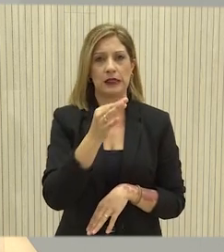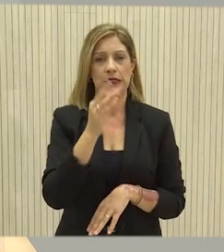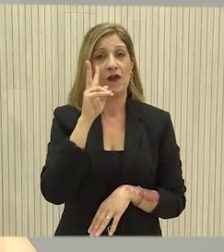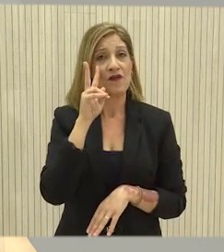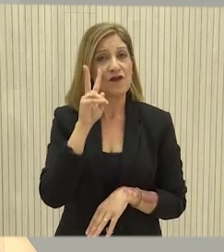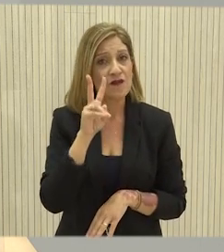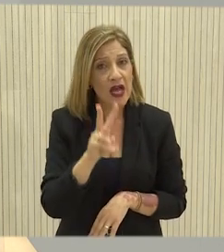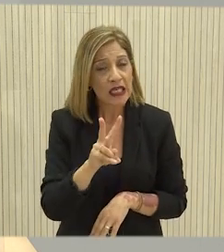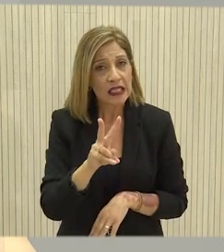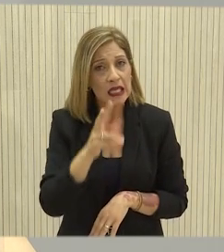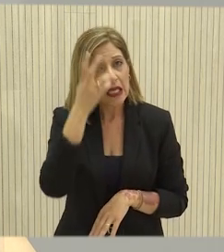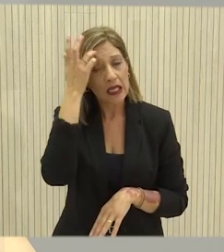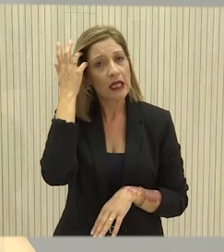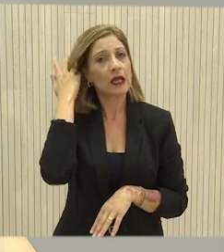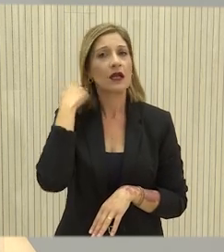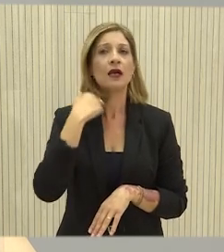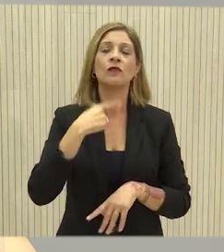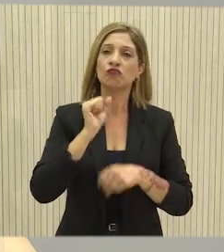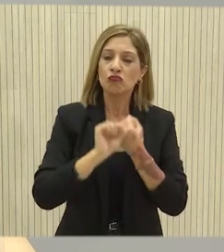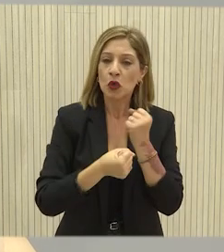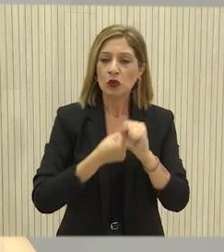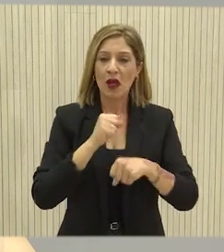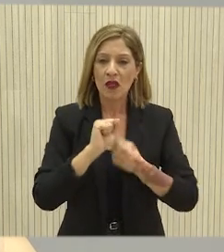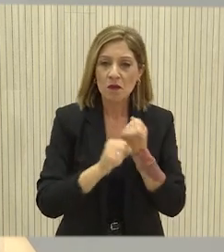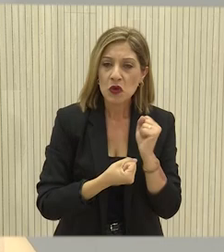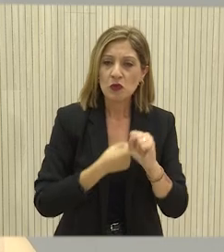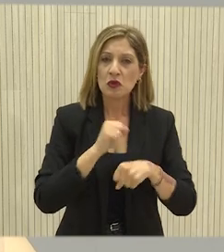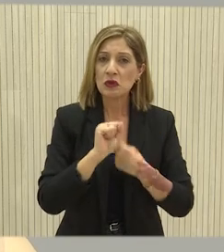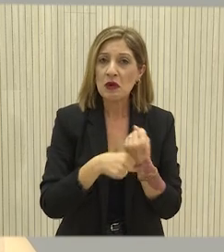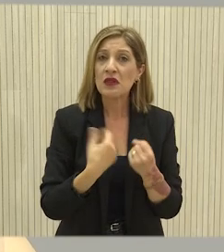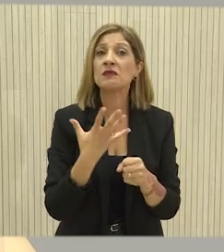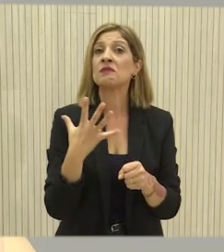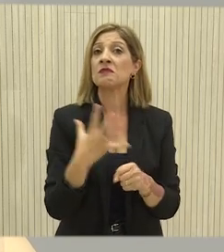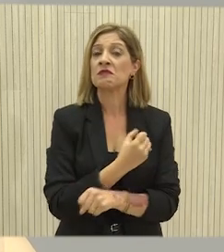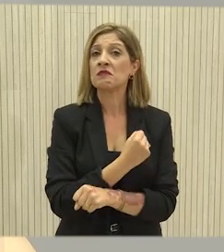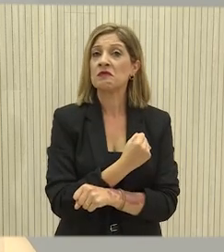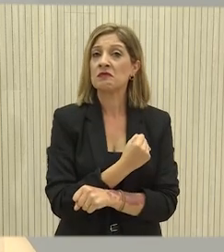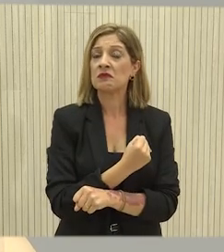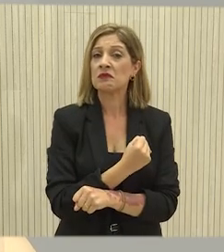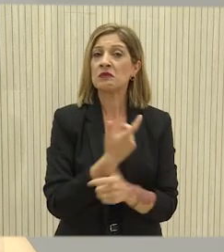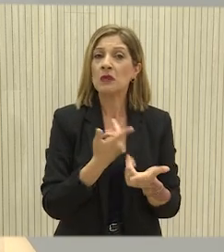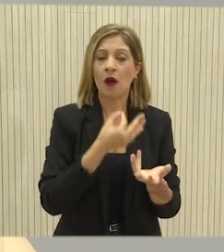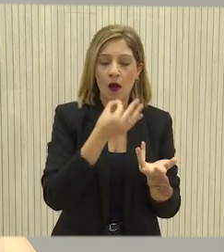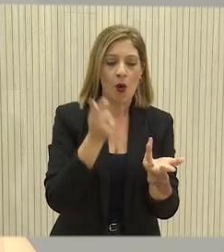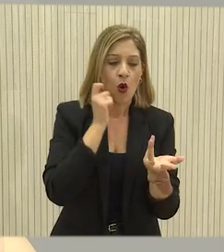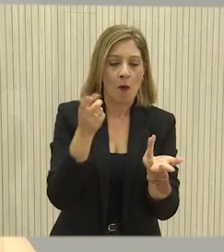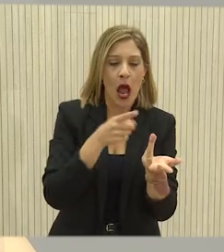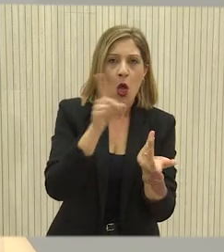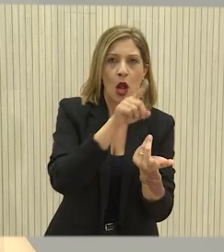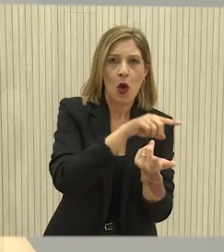ότι οι όροι υπό τους οποίους εξάγεται η προσπάθεια δεν ικανοποιούν την πλευρά και όσα ονόματα και να αλλάξουν